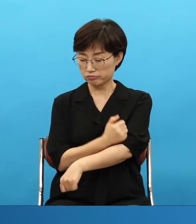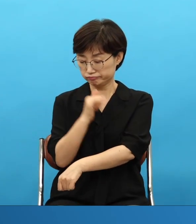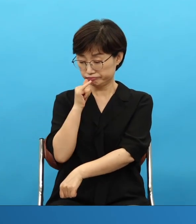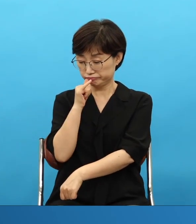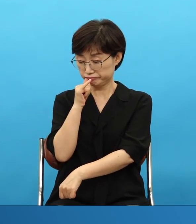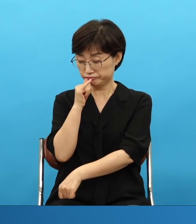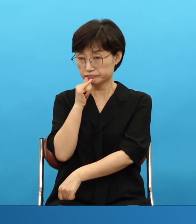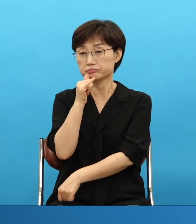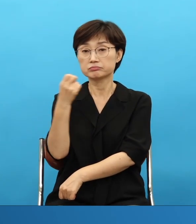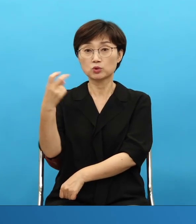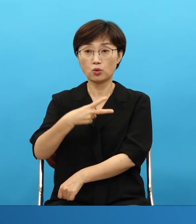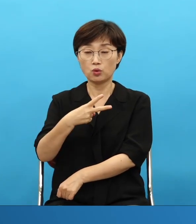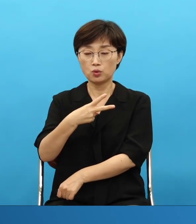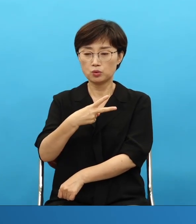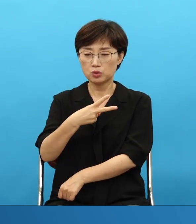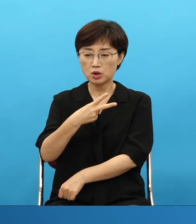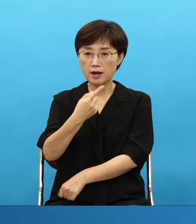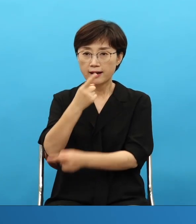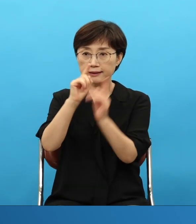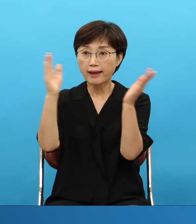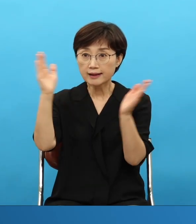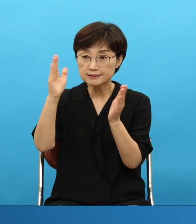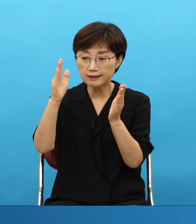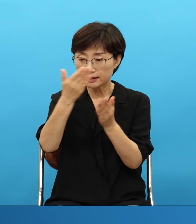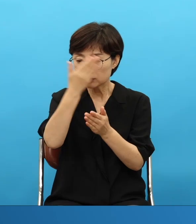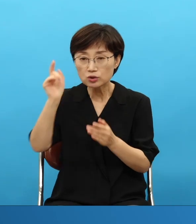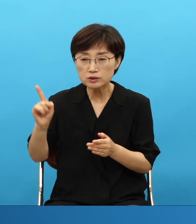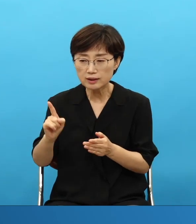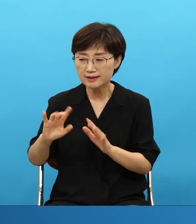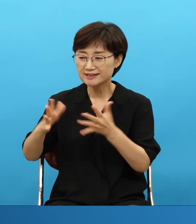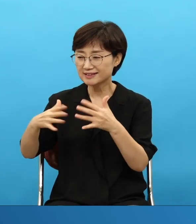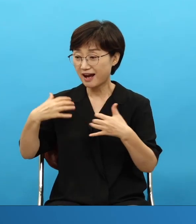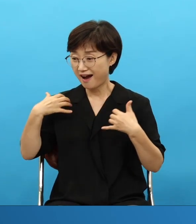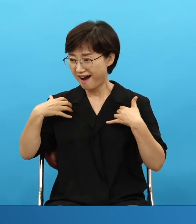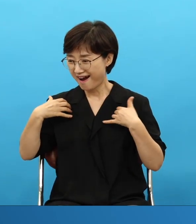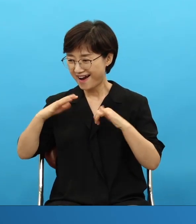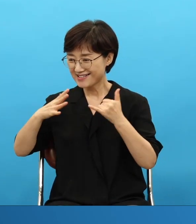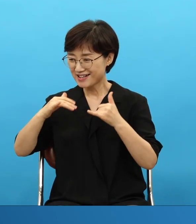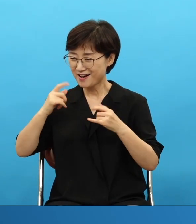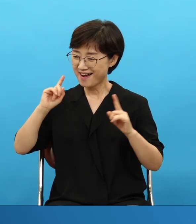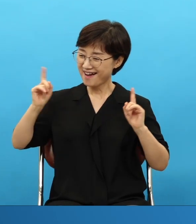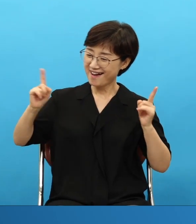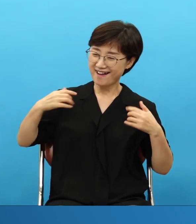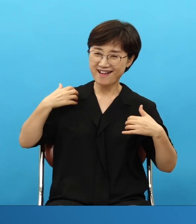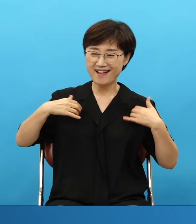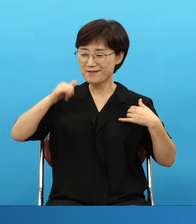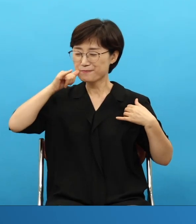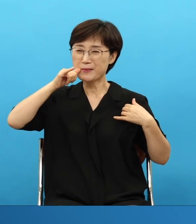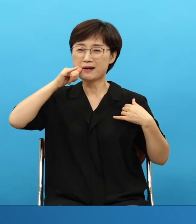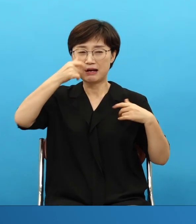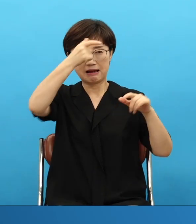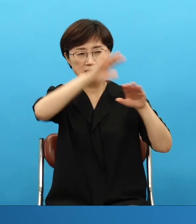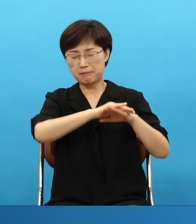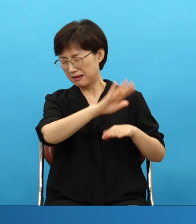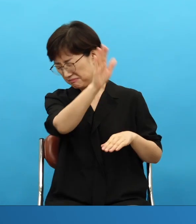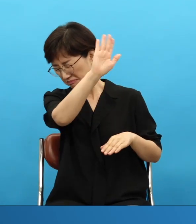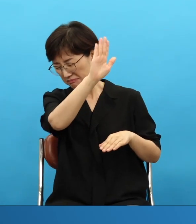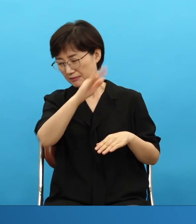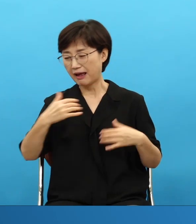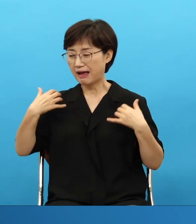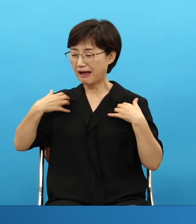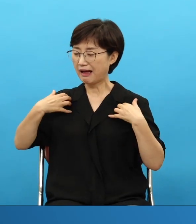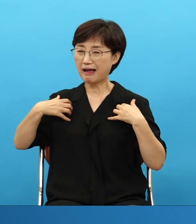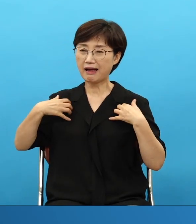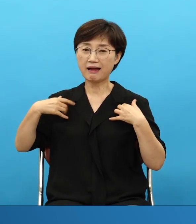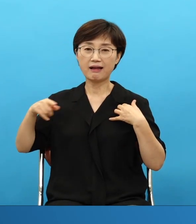세상 거 좋아가지고 예배도 제대로 못 드리고 있고 Young adults are in love with the things of the world. They cannot even give proper worship. 이런데